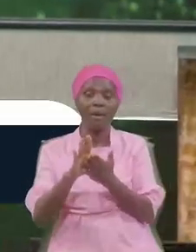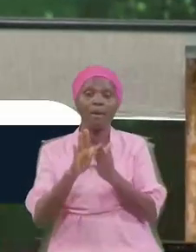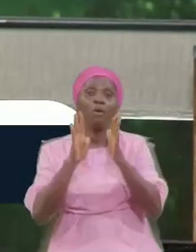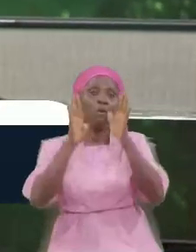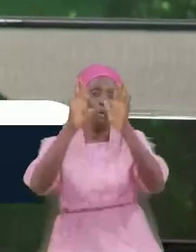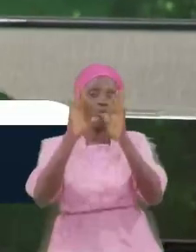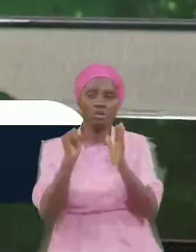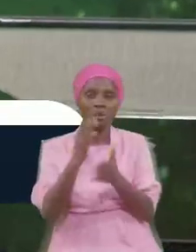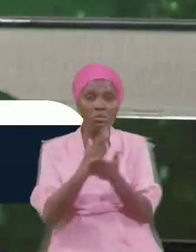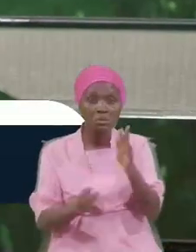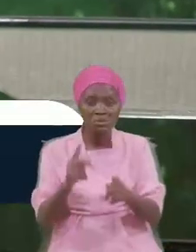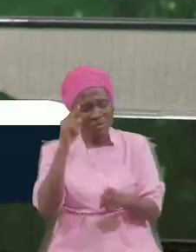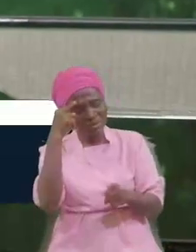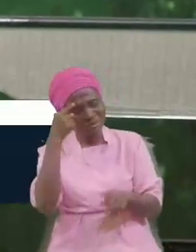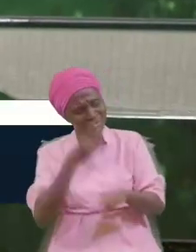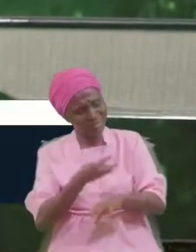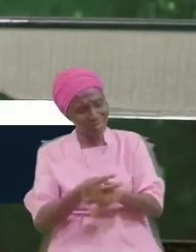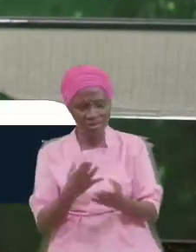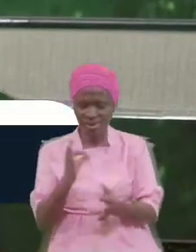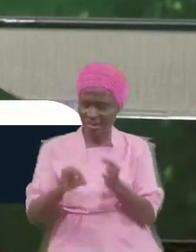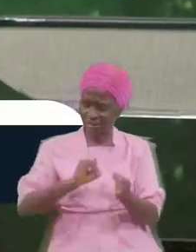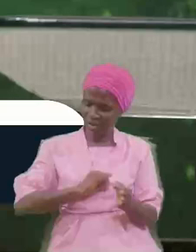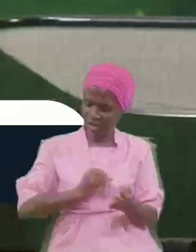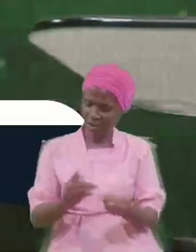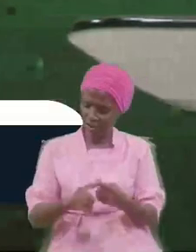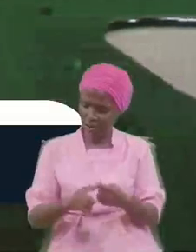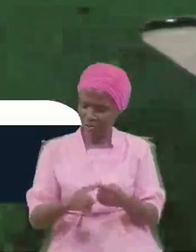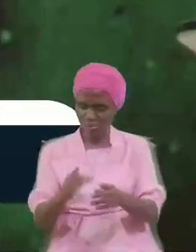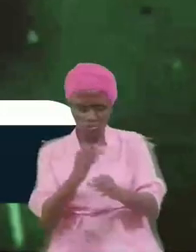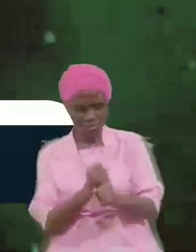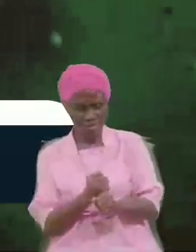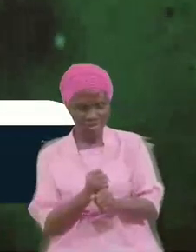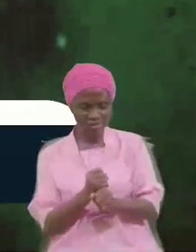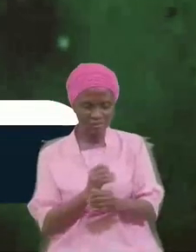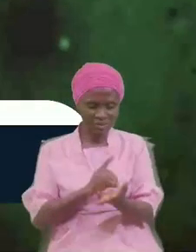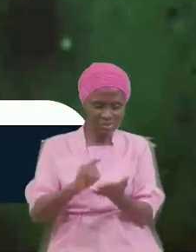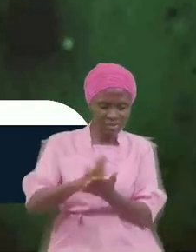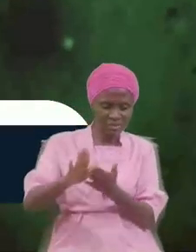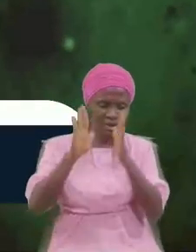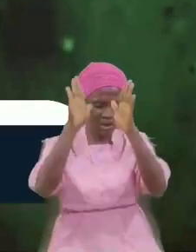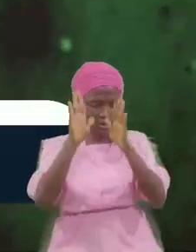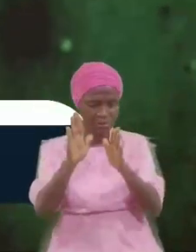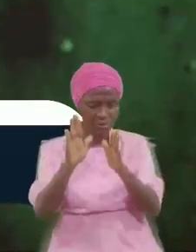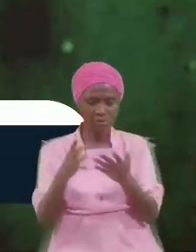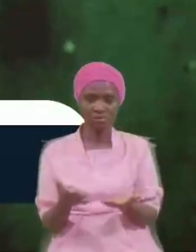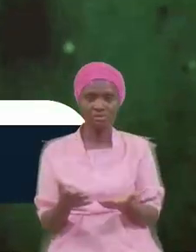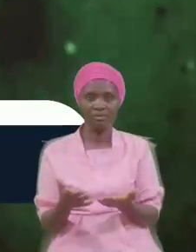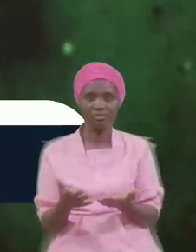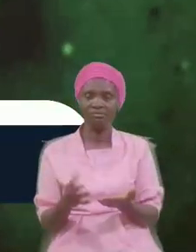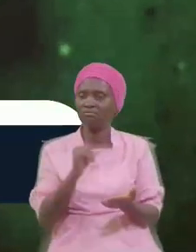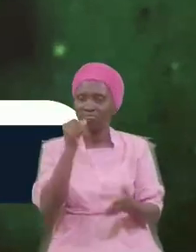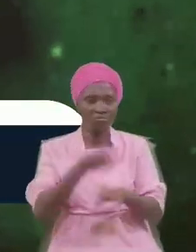c'est dur. Si je vais recevoir des prodiges surnaturels, non. De simples moyens pour